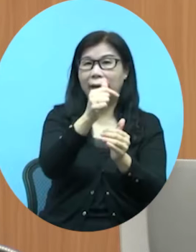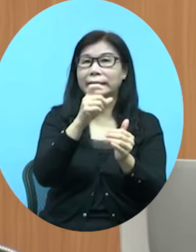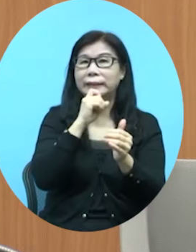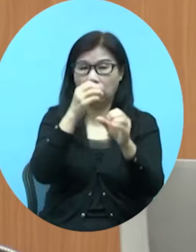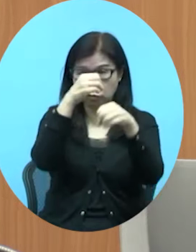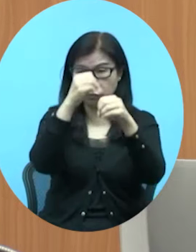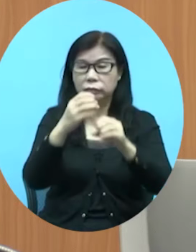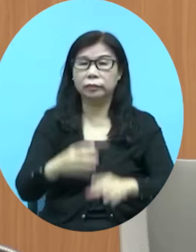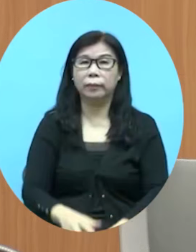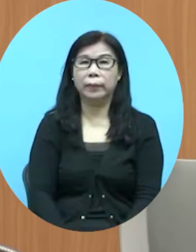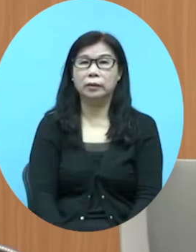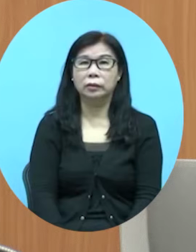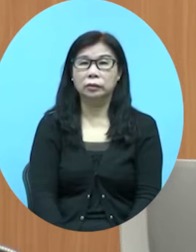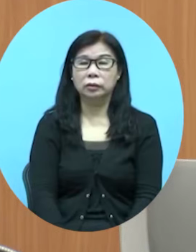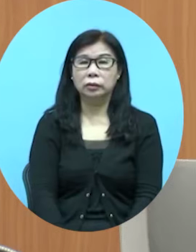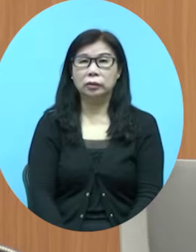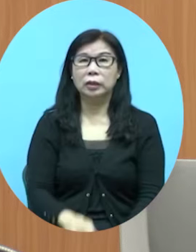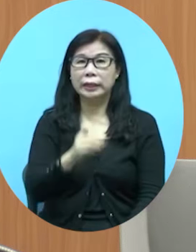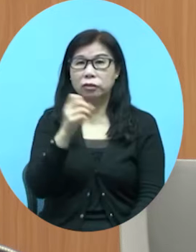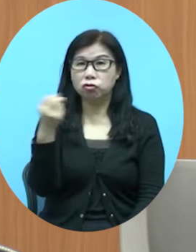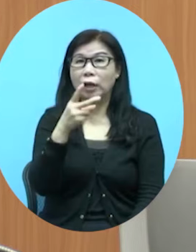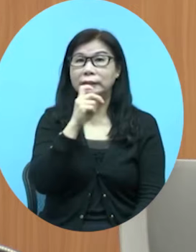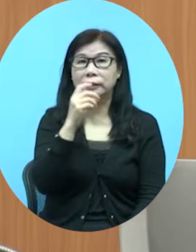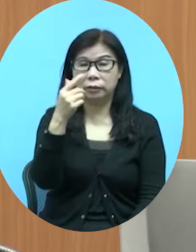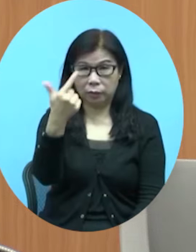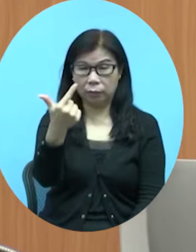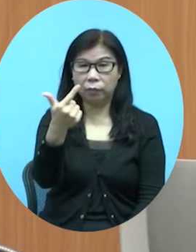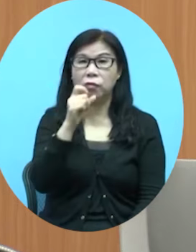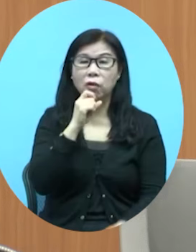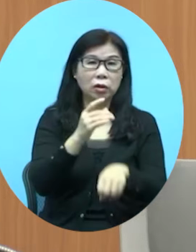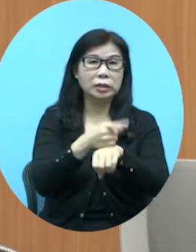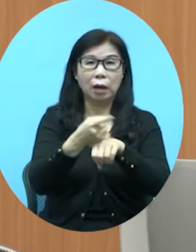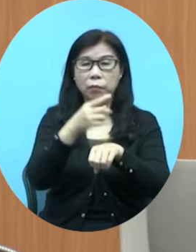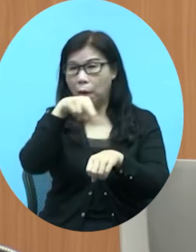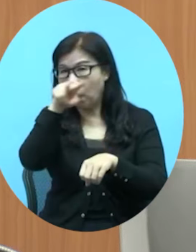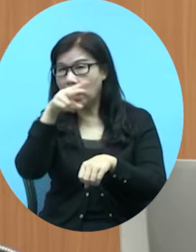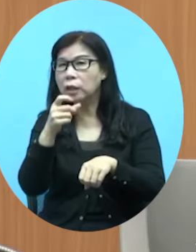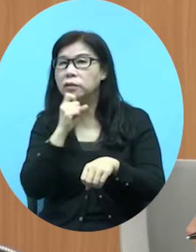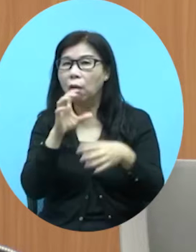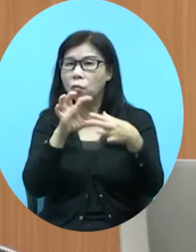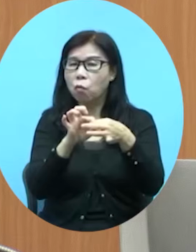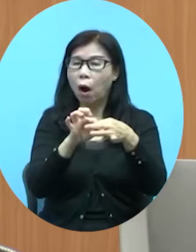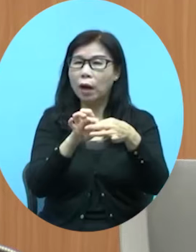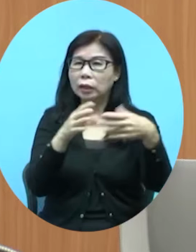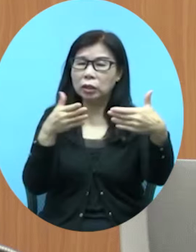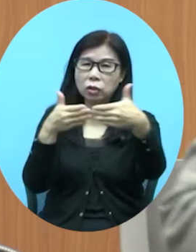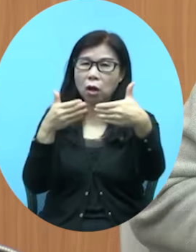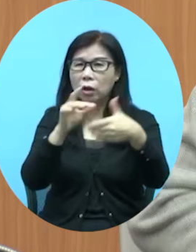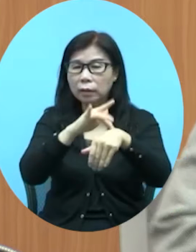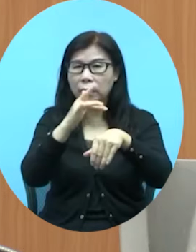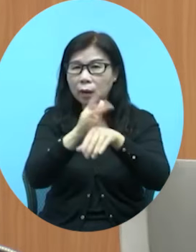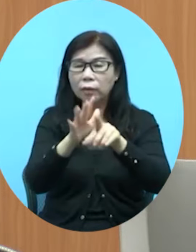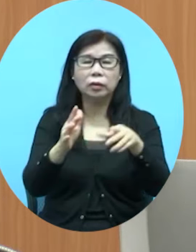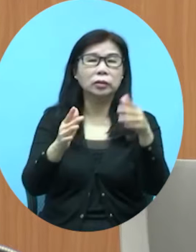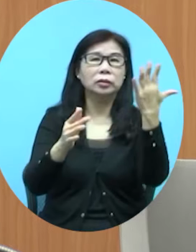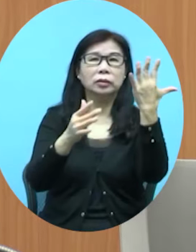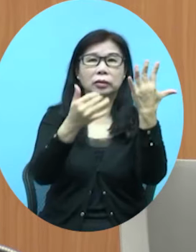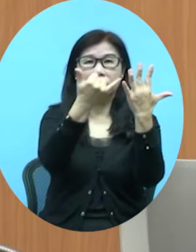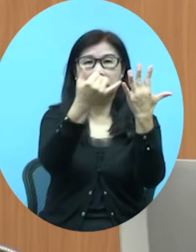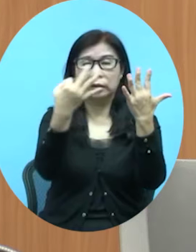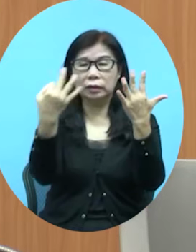還有8位暫時找不到源頭的個案他們的個案編號是